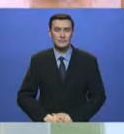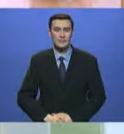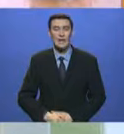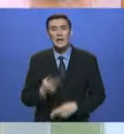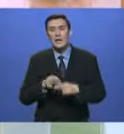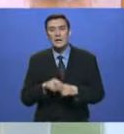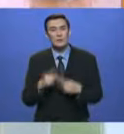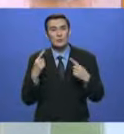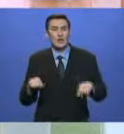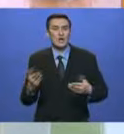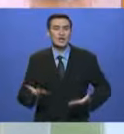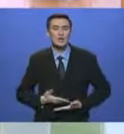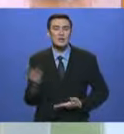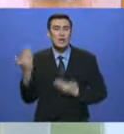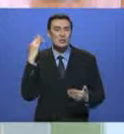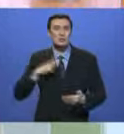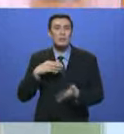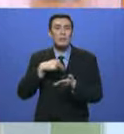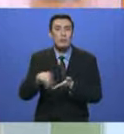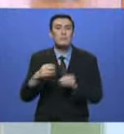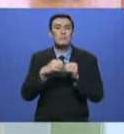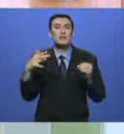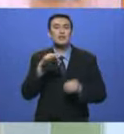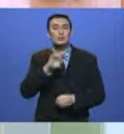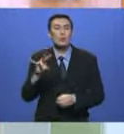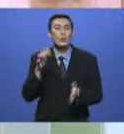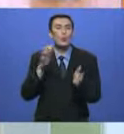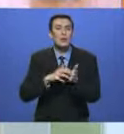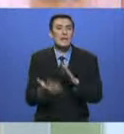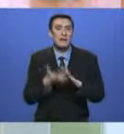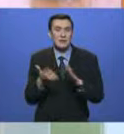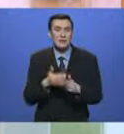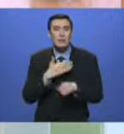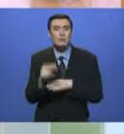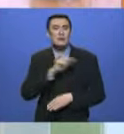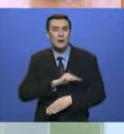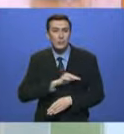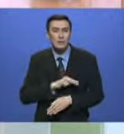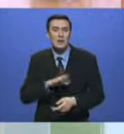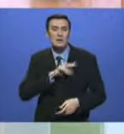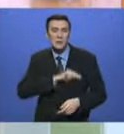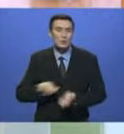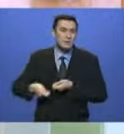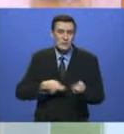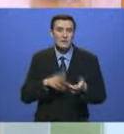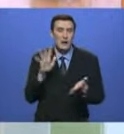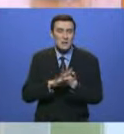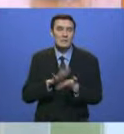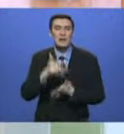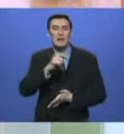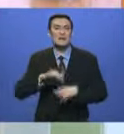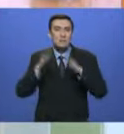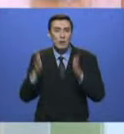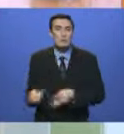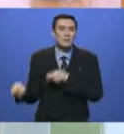Это совсем другая жизнь. Раньше на зиму брали по 15 тонн угля, и то не хватало. После работы были как кочегары. Все в саже, газовые баллоны с